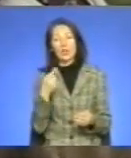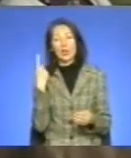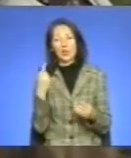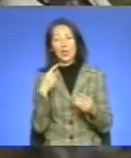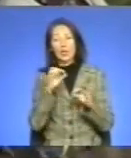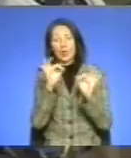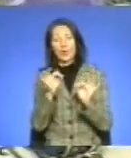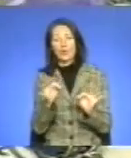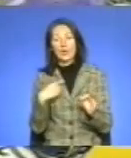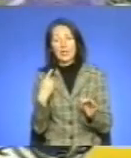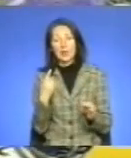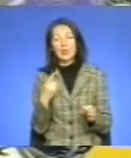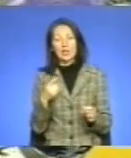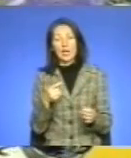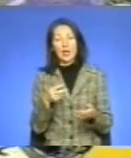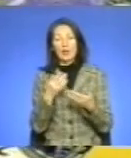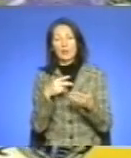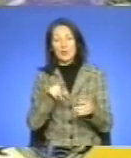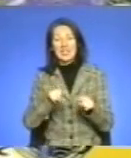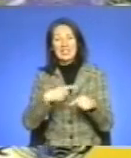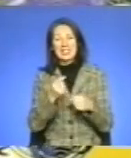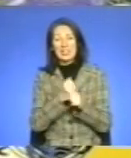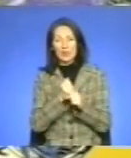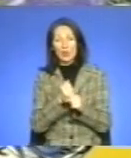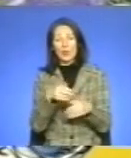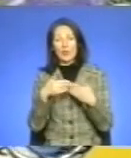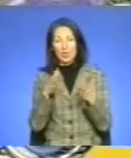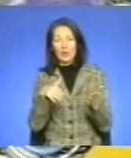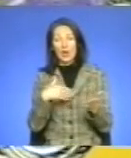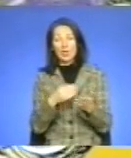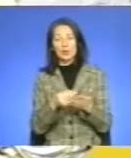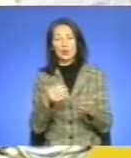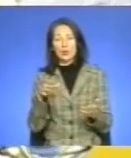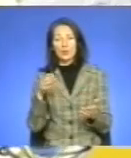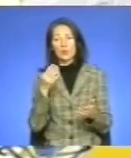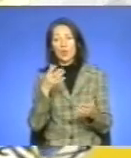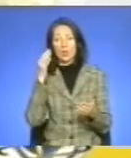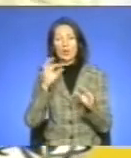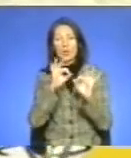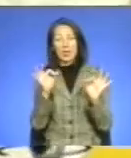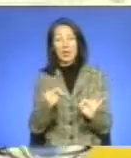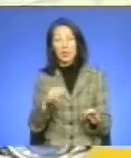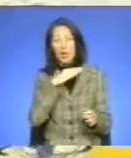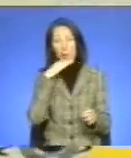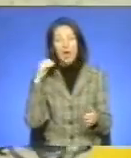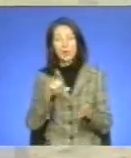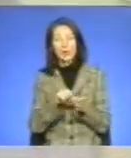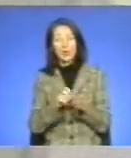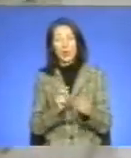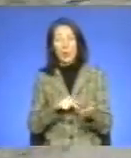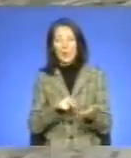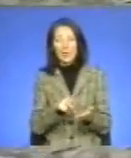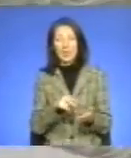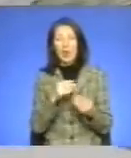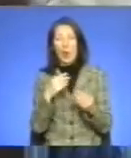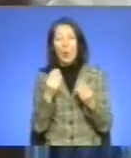духовну мудрість, красу, чарівність свого краю. Уже чимало відвідувачів, що завітали до музею, були в захопленні від робіт